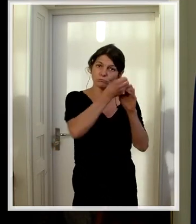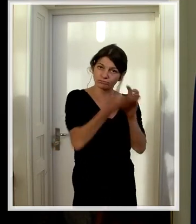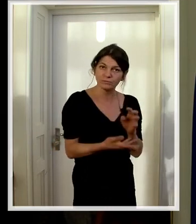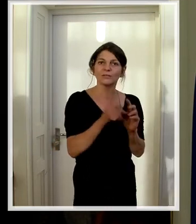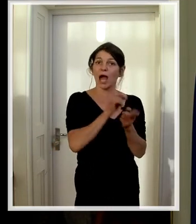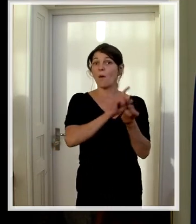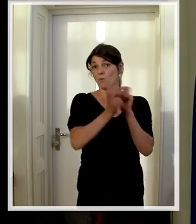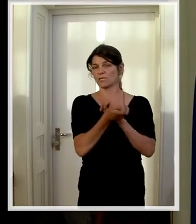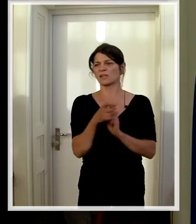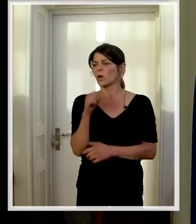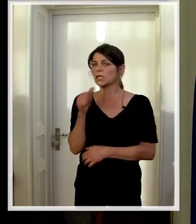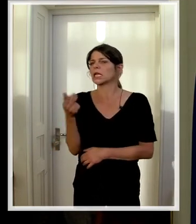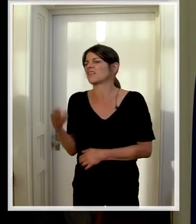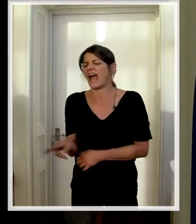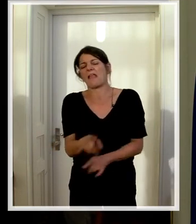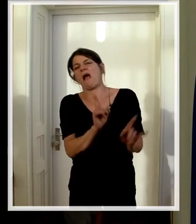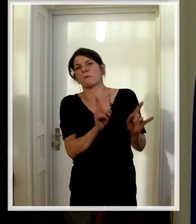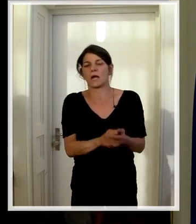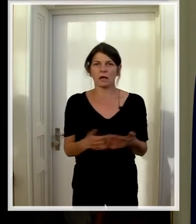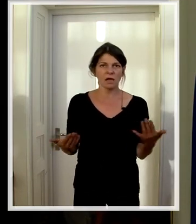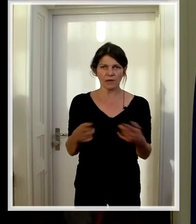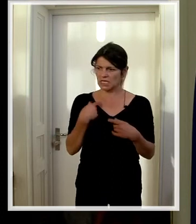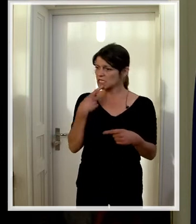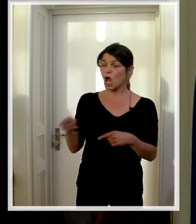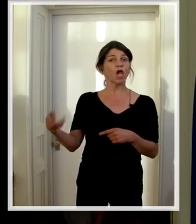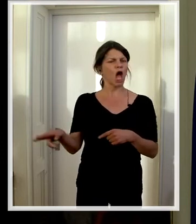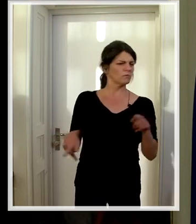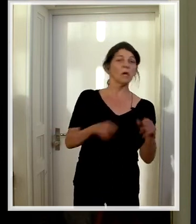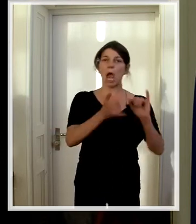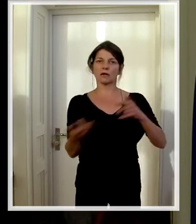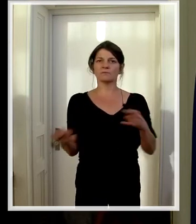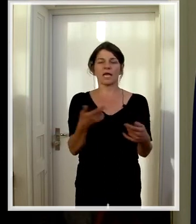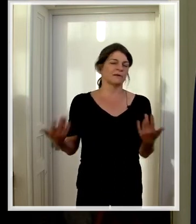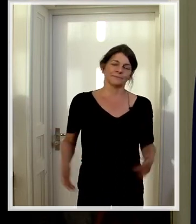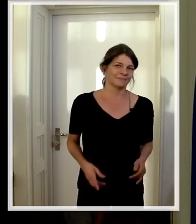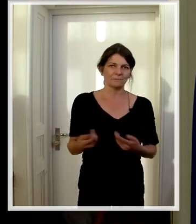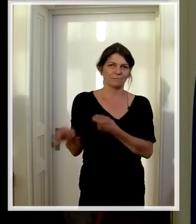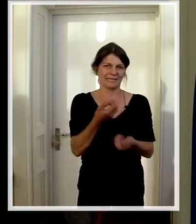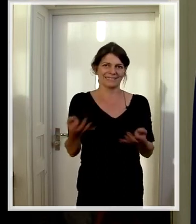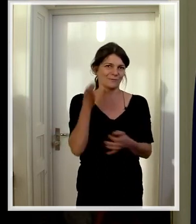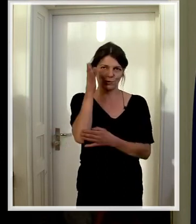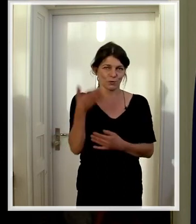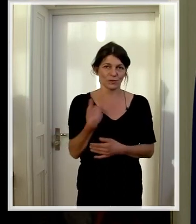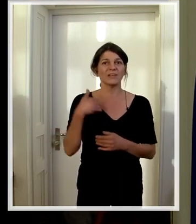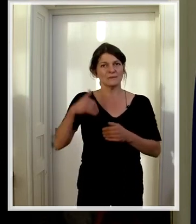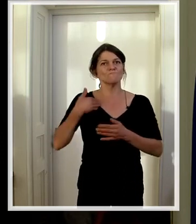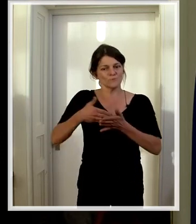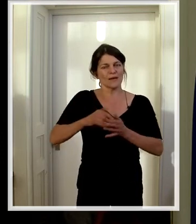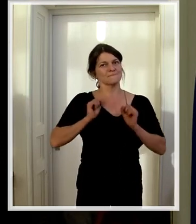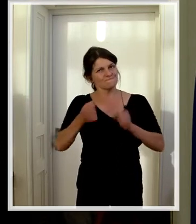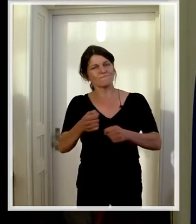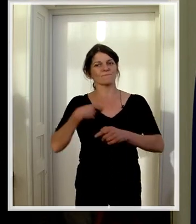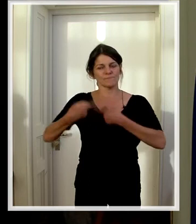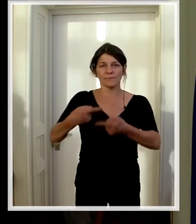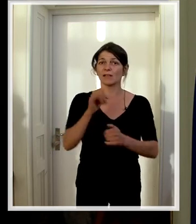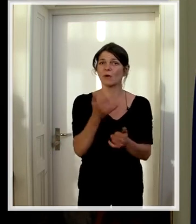sollen und nicht ein Nein, aber, weil wenn wir Sachen gegeneinander ausspielen, dann kommen wir nicht vorwärts, wir müssen vorwärts kommen, und darum für mich ein klares Ja